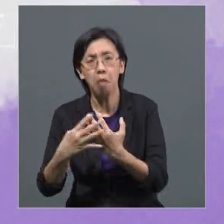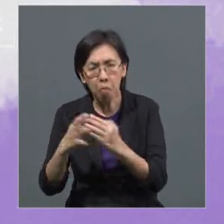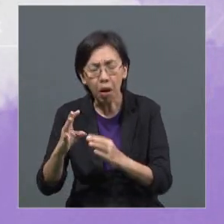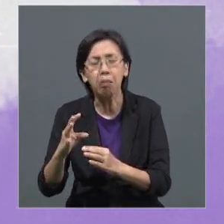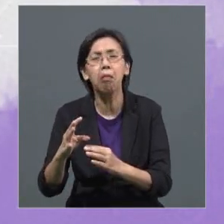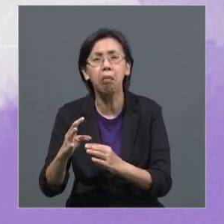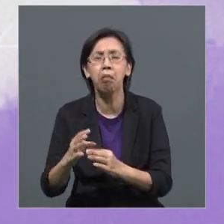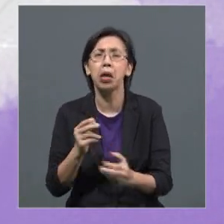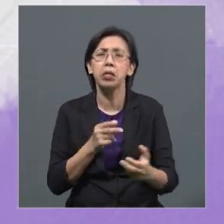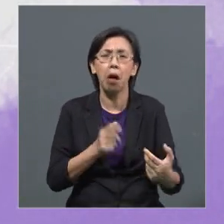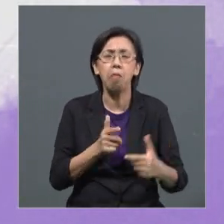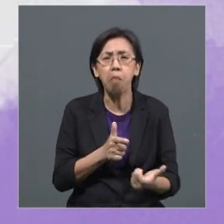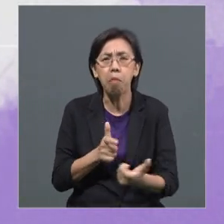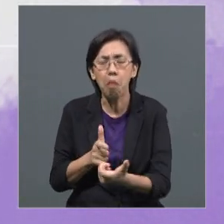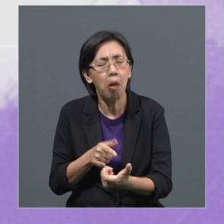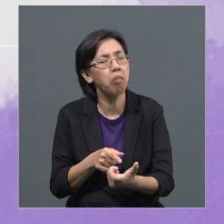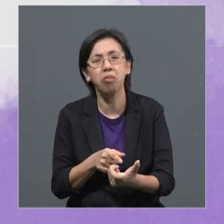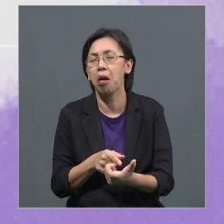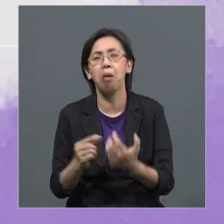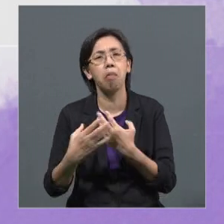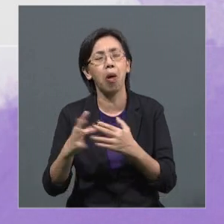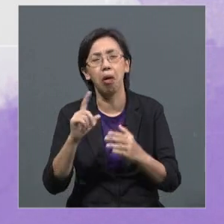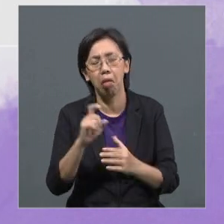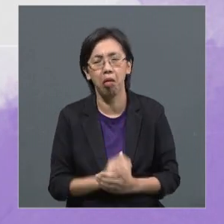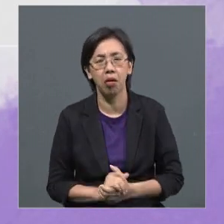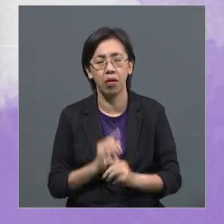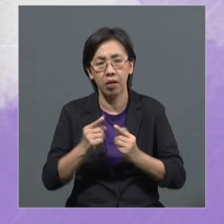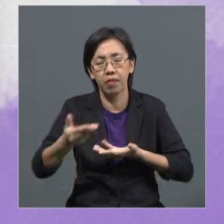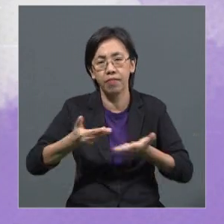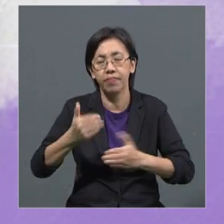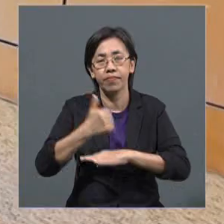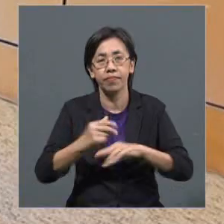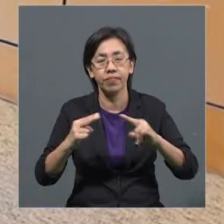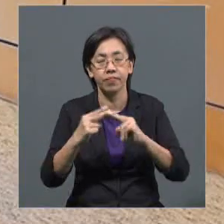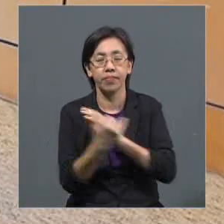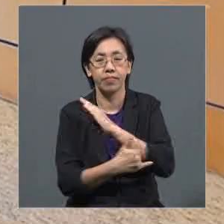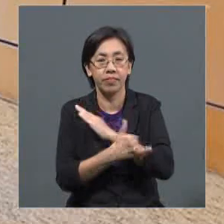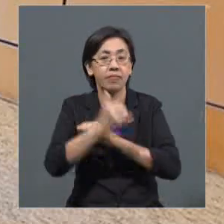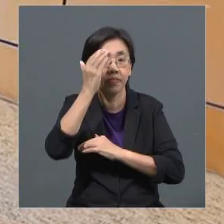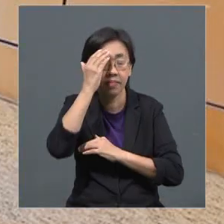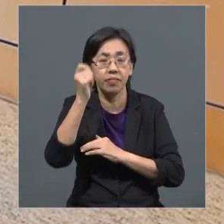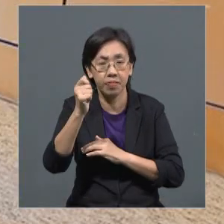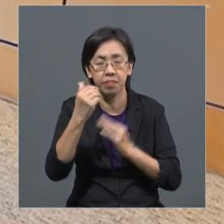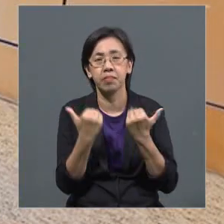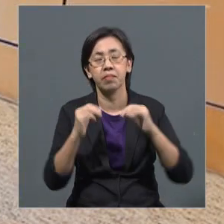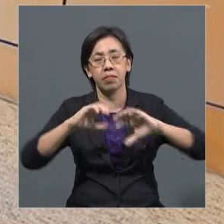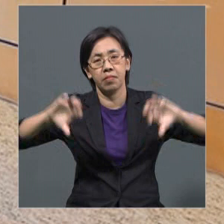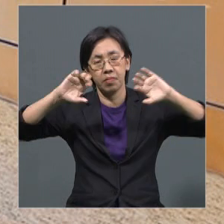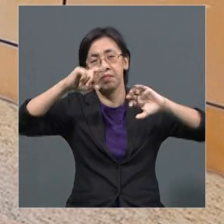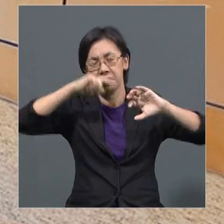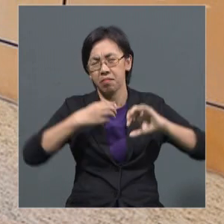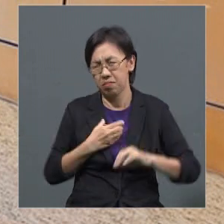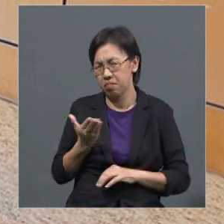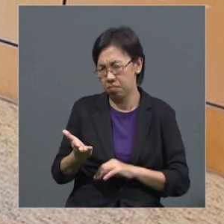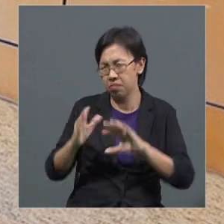นะฮะนอกจากนี้ได้เปิดเผยถึงการหารือร่วมกับรัฐมนตรีต่างประเทศของอิสราเอลด้วยนะครับว่ารัฐบาลไทยขอให้รัฐบาล